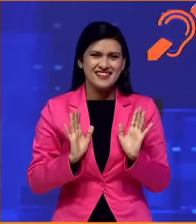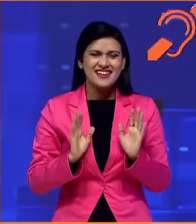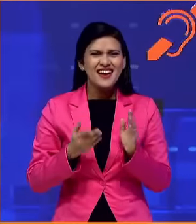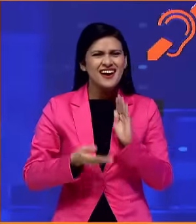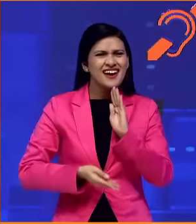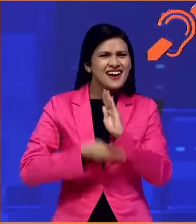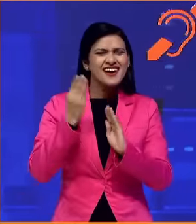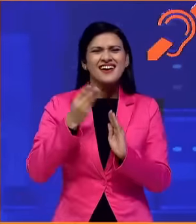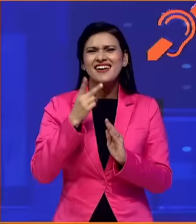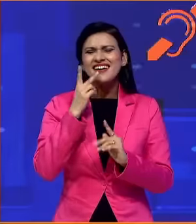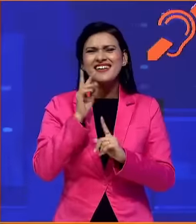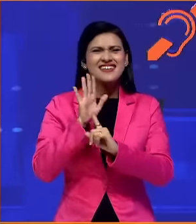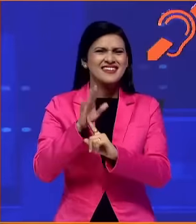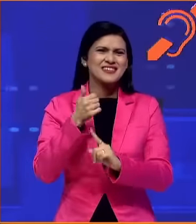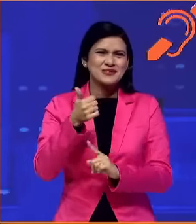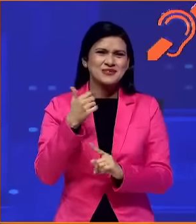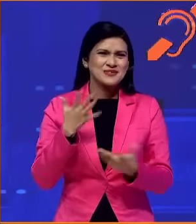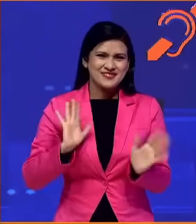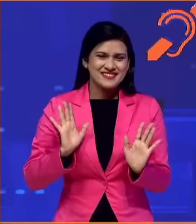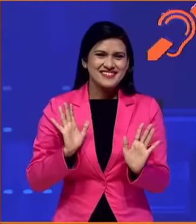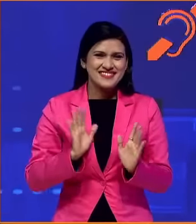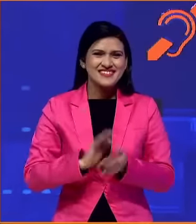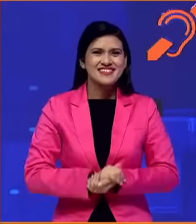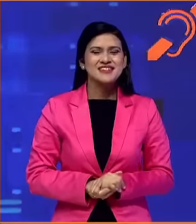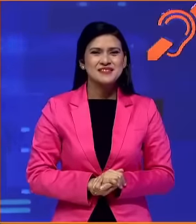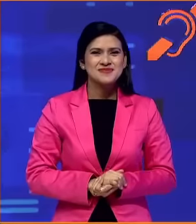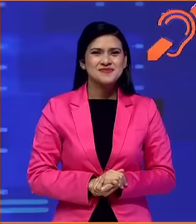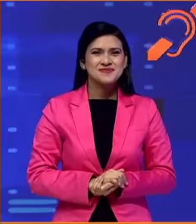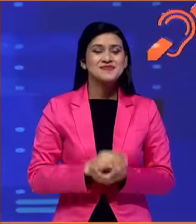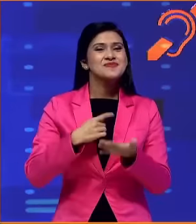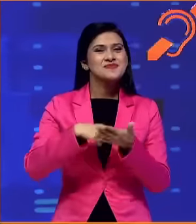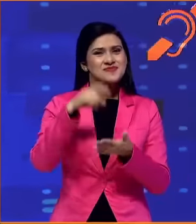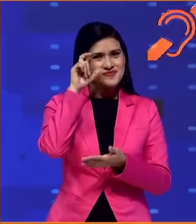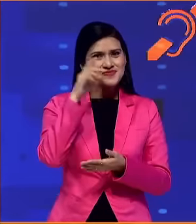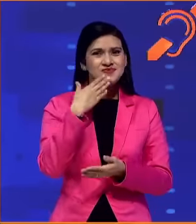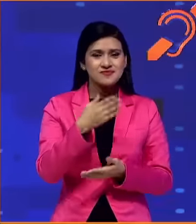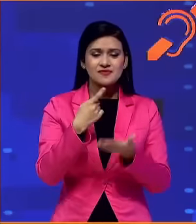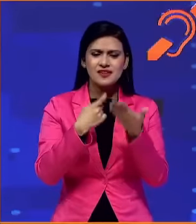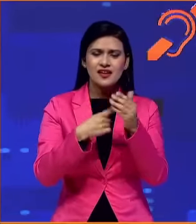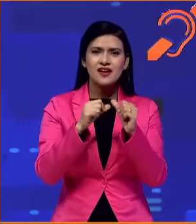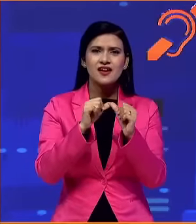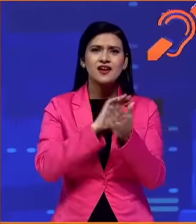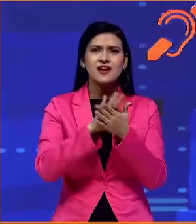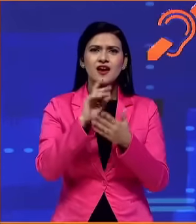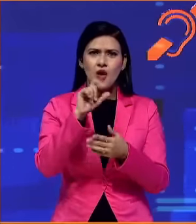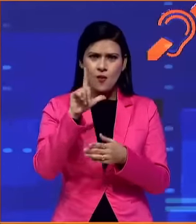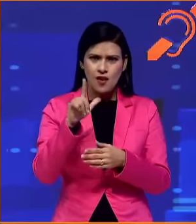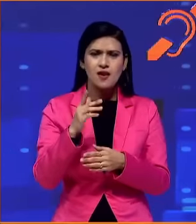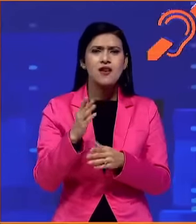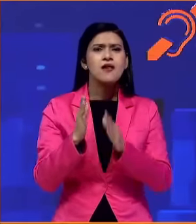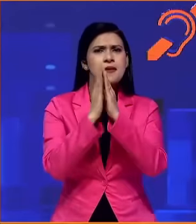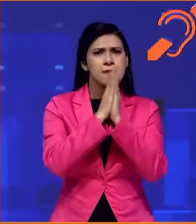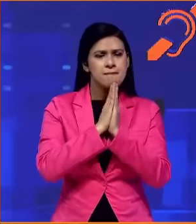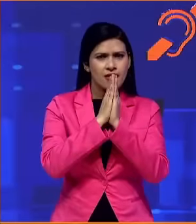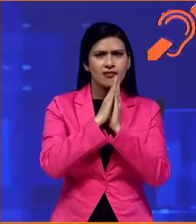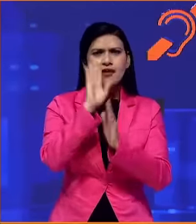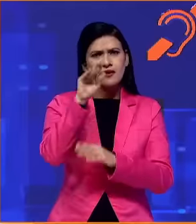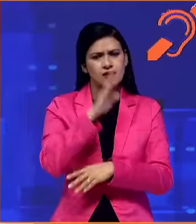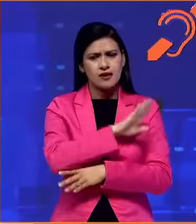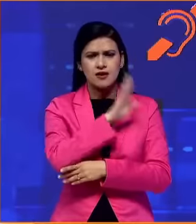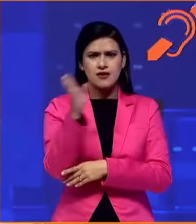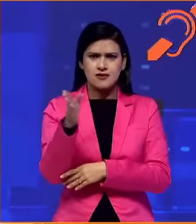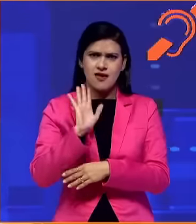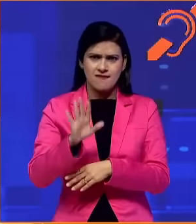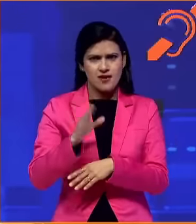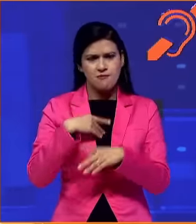है।ऐसा नहींहैकिवह इसेदिखाएबिनाचलाजाताहै।राहुलजीमंदिरोंमेंकैसेजातेहैं ?मैंआपकोउसकीतस्वीरेंदिखासकता